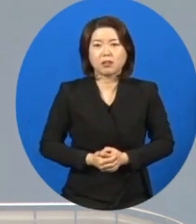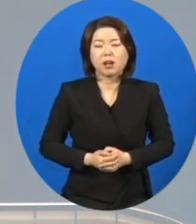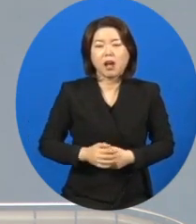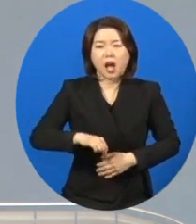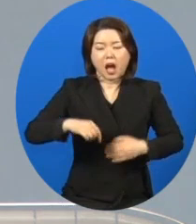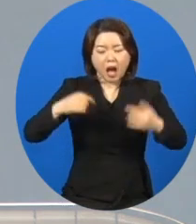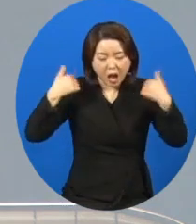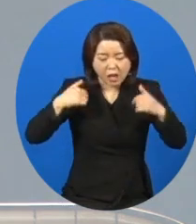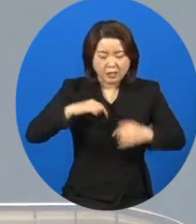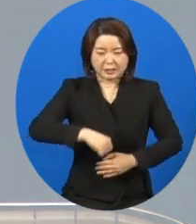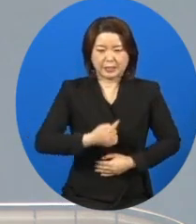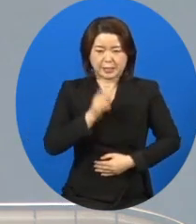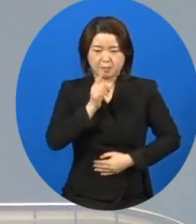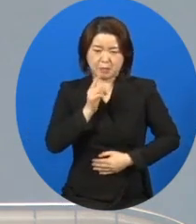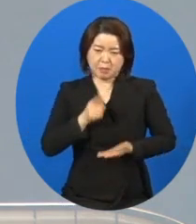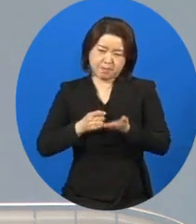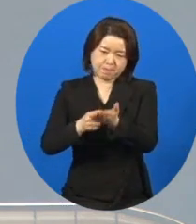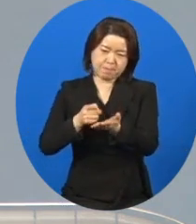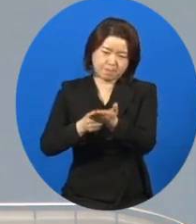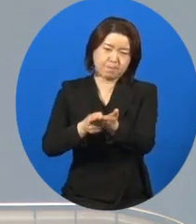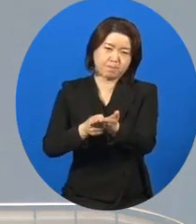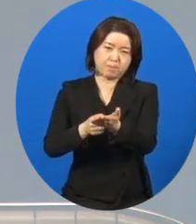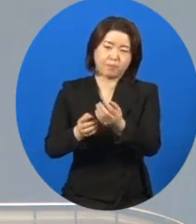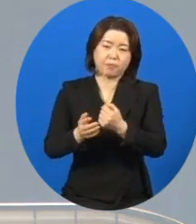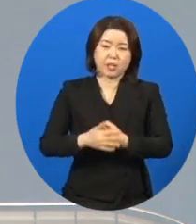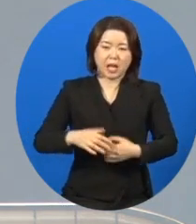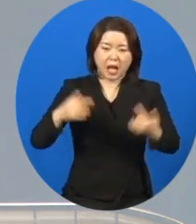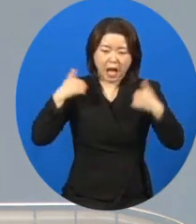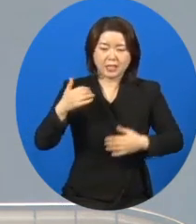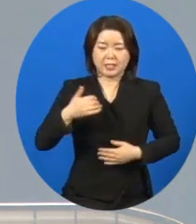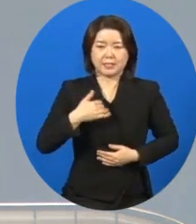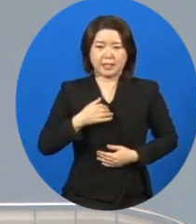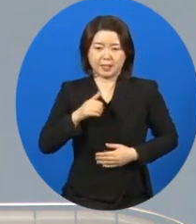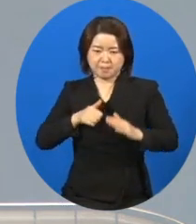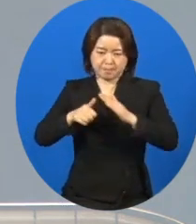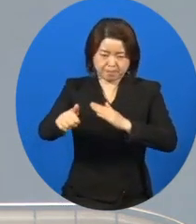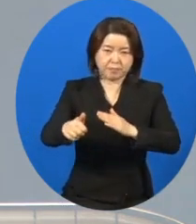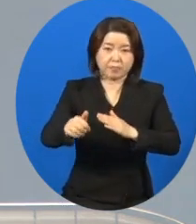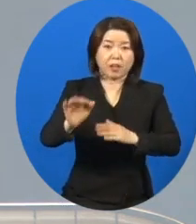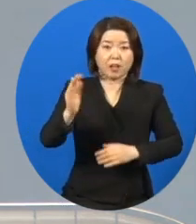항상 자기만 주장해야 돼요. 자기만 나서야 돼요.